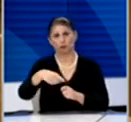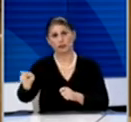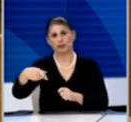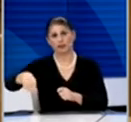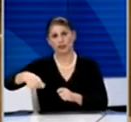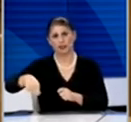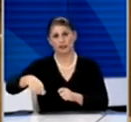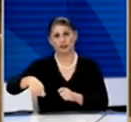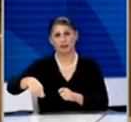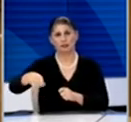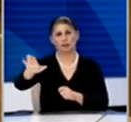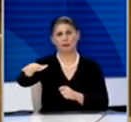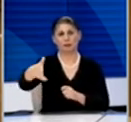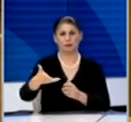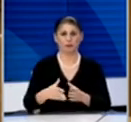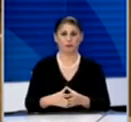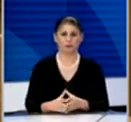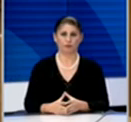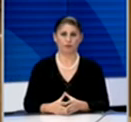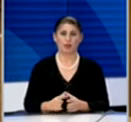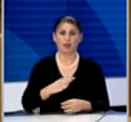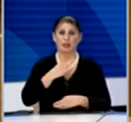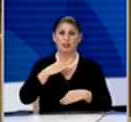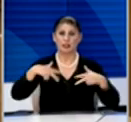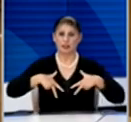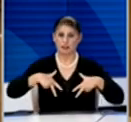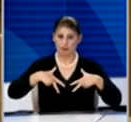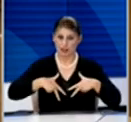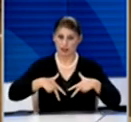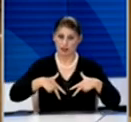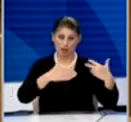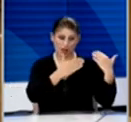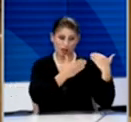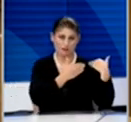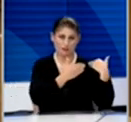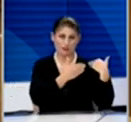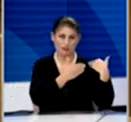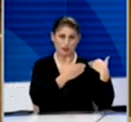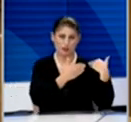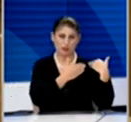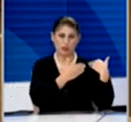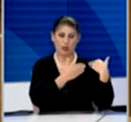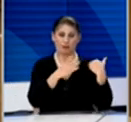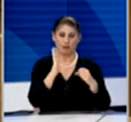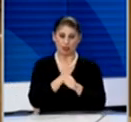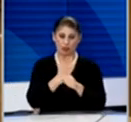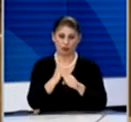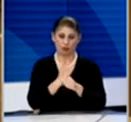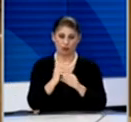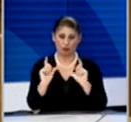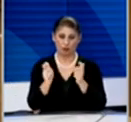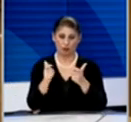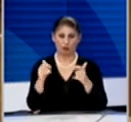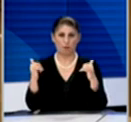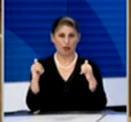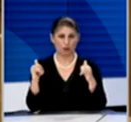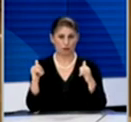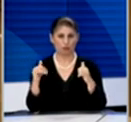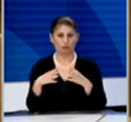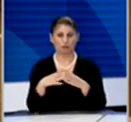δικαστήρια και τους εξευτελίζεται κύριοι της κυβέρνησης αναλάβετε τις ευθύνες σας από την καταστροφή του εθνικού